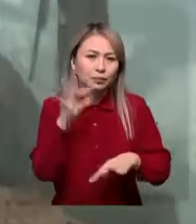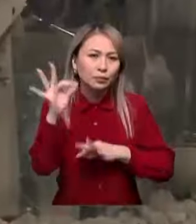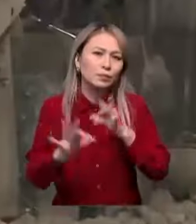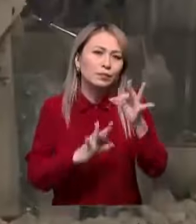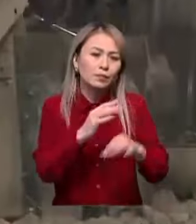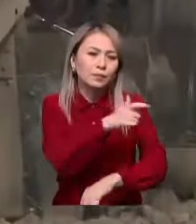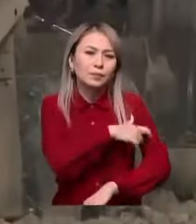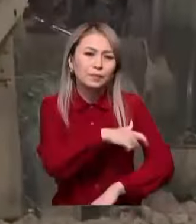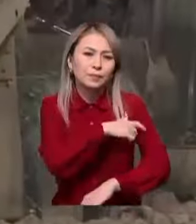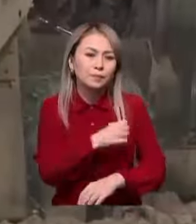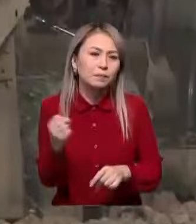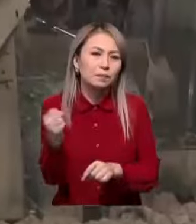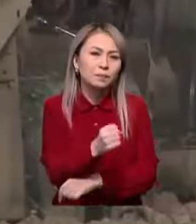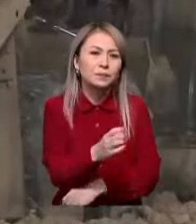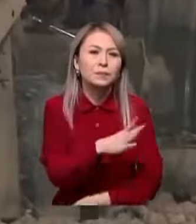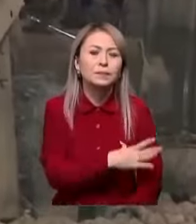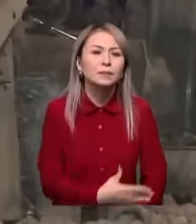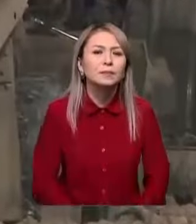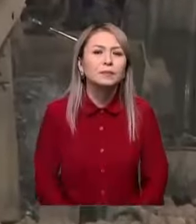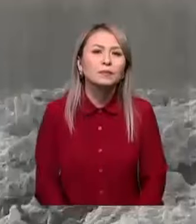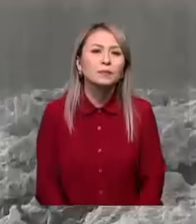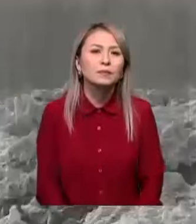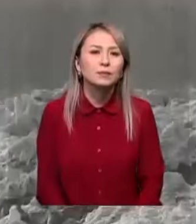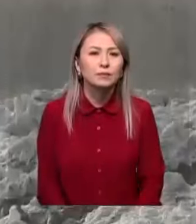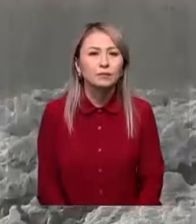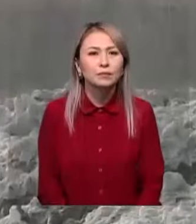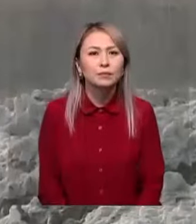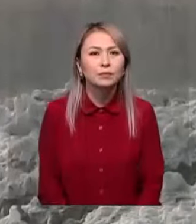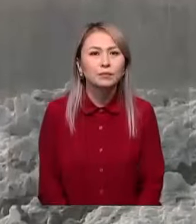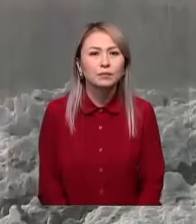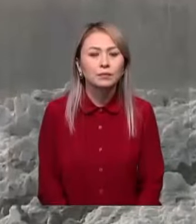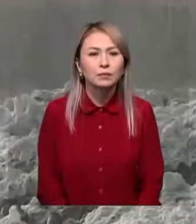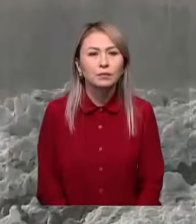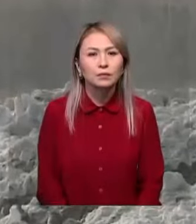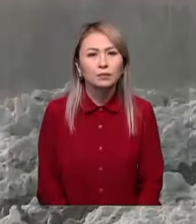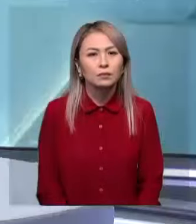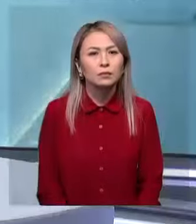бойы кезекшілік қойылды. Эльмира Ахметова, Жер Бабаханов, Шығыс Қазақстан облысы, 24 кезет.